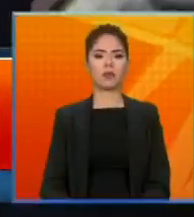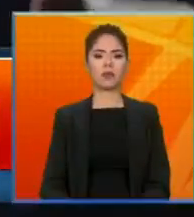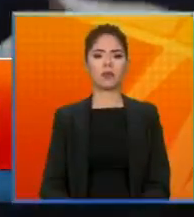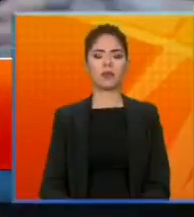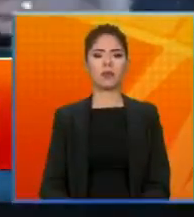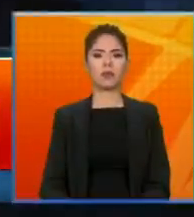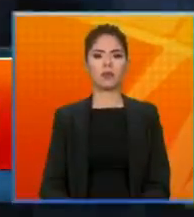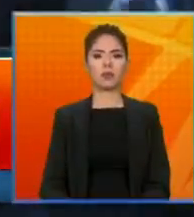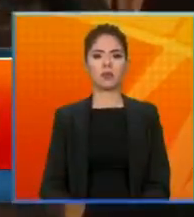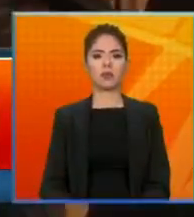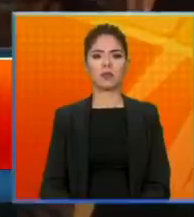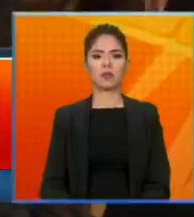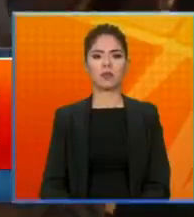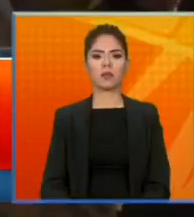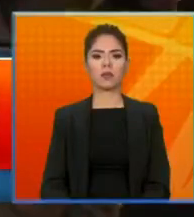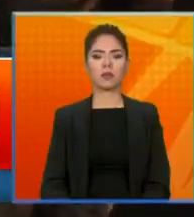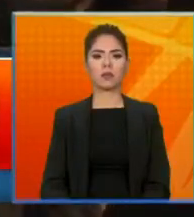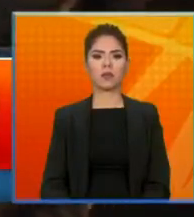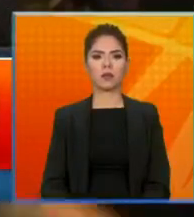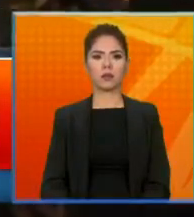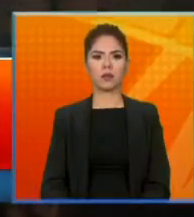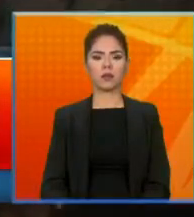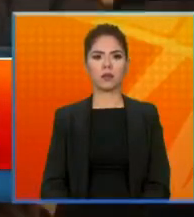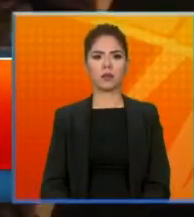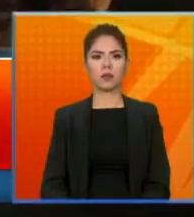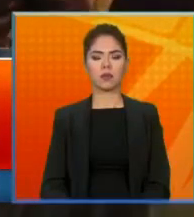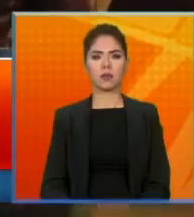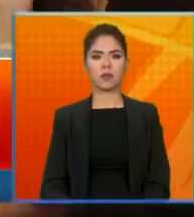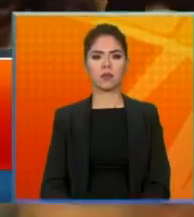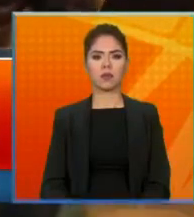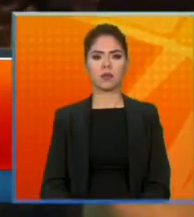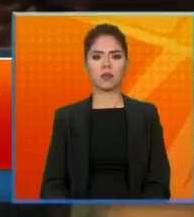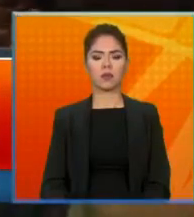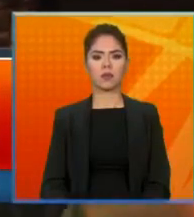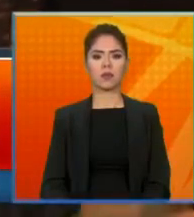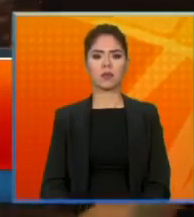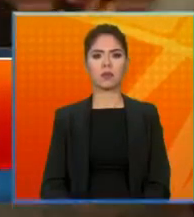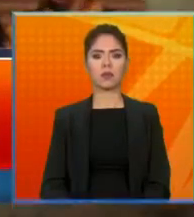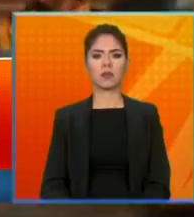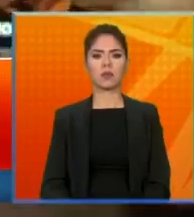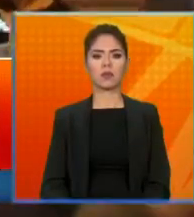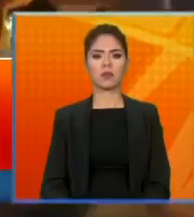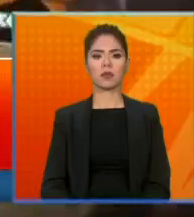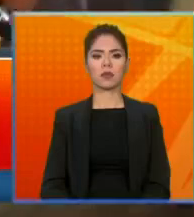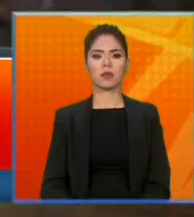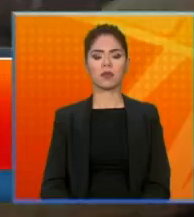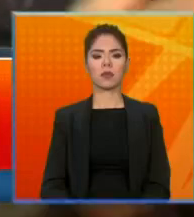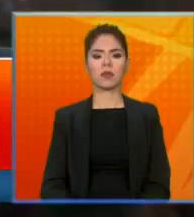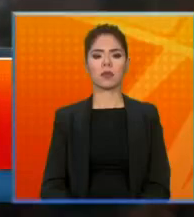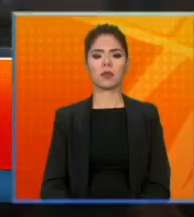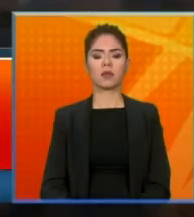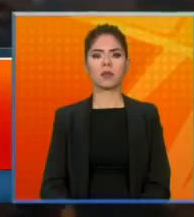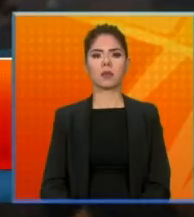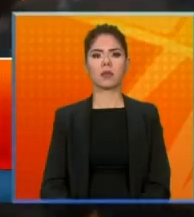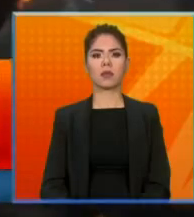Gel, böyle gel. Gel. Arkadaşımla beraber peşlerinden gittik ama ara sokaklara kaçtılar. Yangında zarar görürler diye